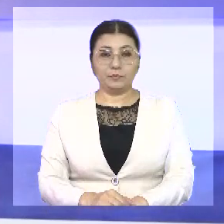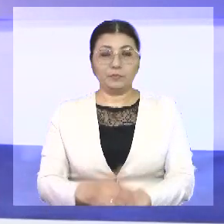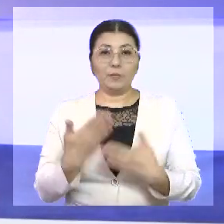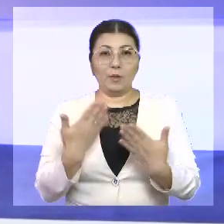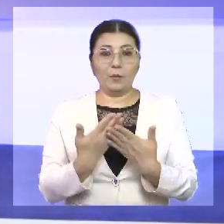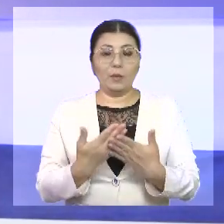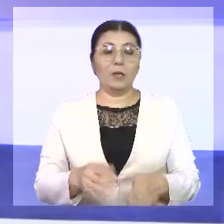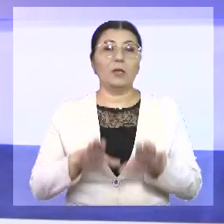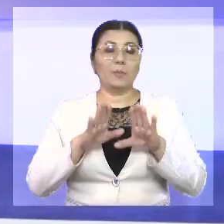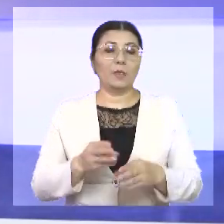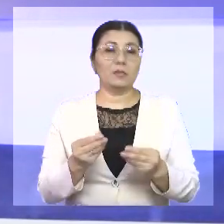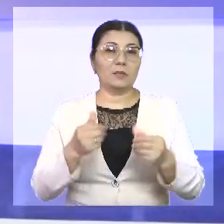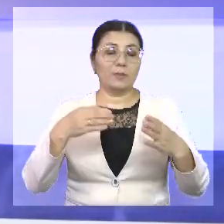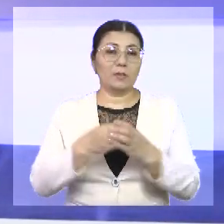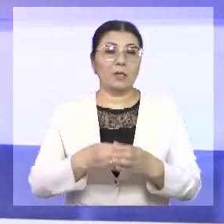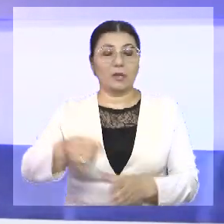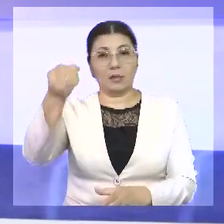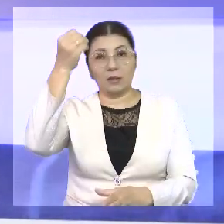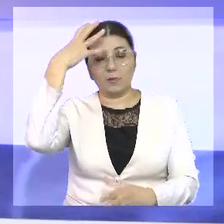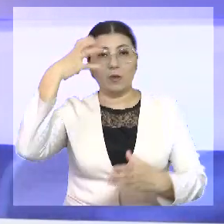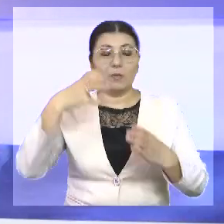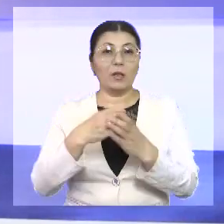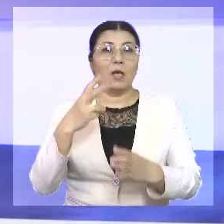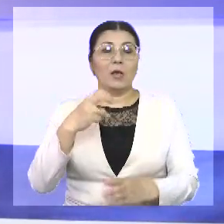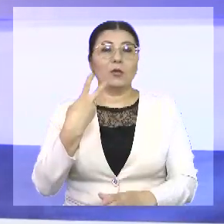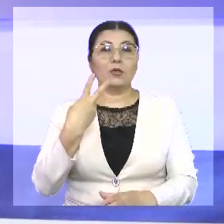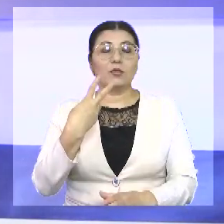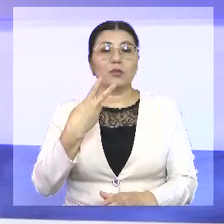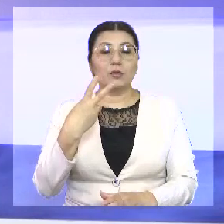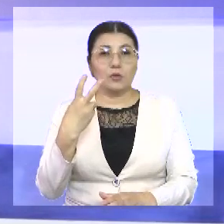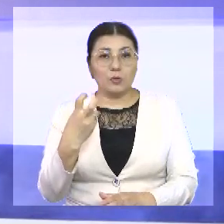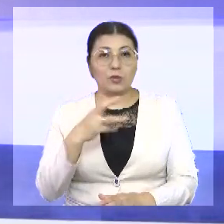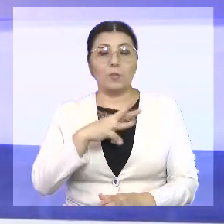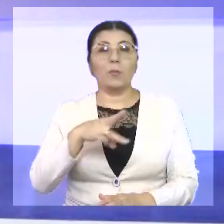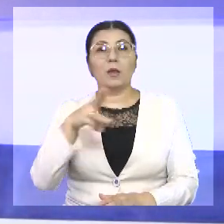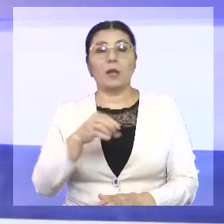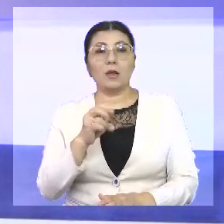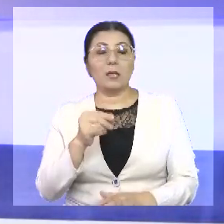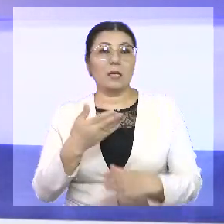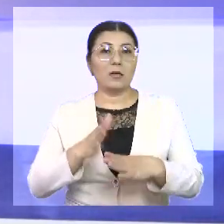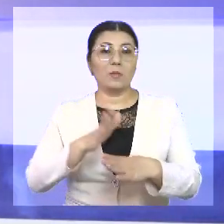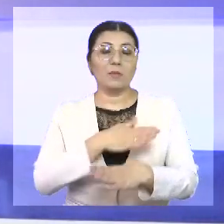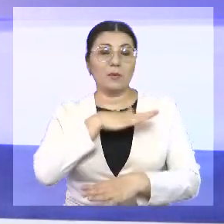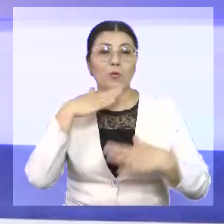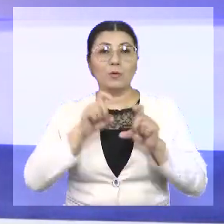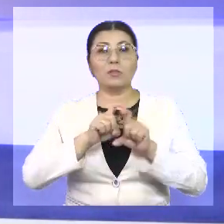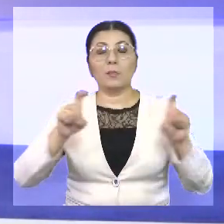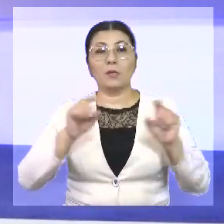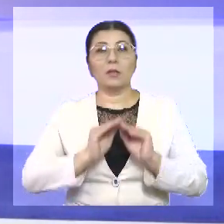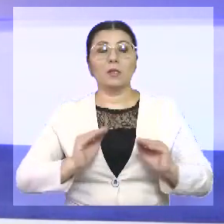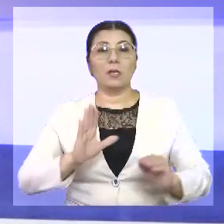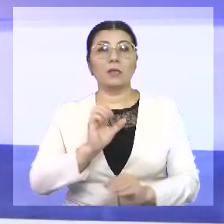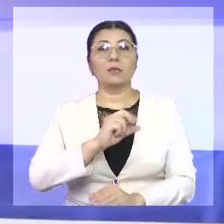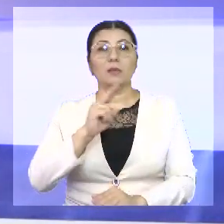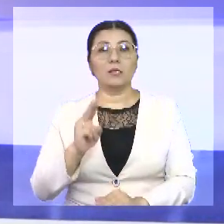Быйыл жергілікті қазынадан білім саласына 200 миллиард теңгеден астам қаржы бөлінген. Оның басым бөлігі мектеп, балабақша